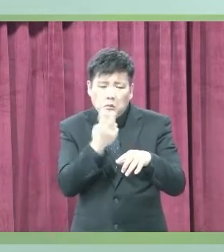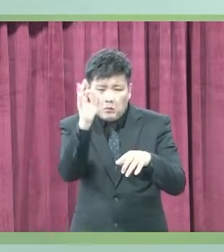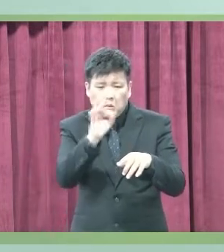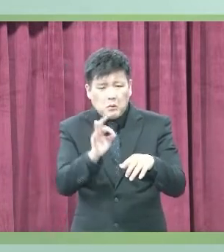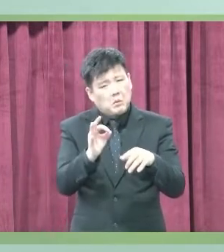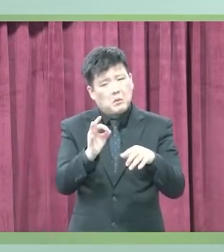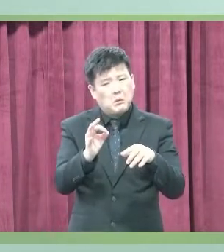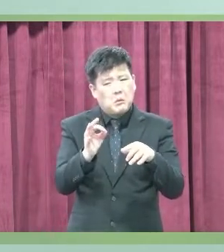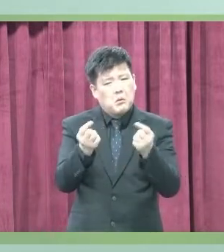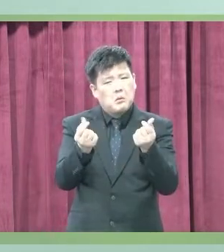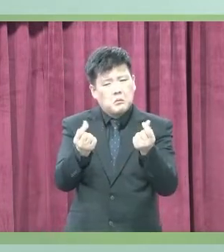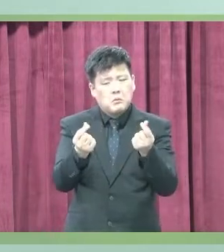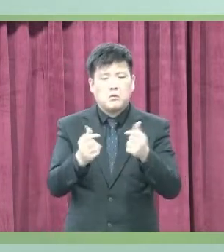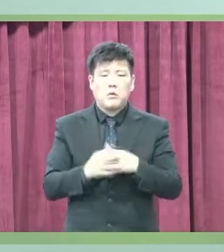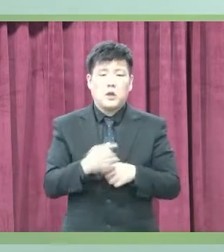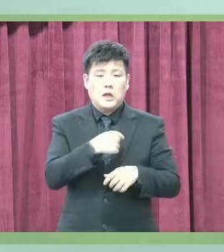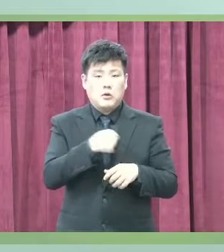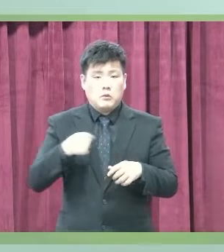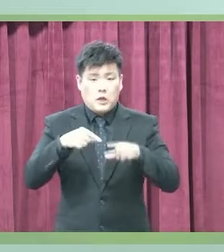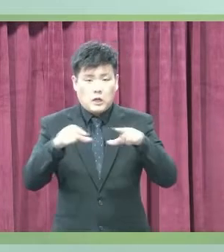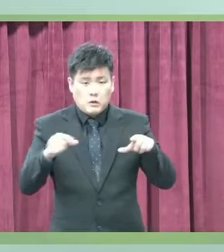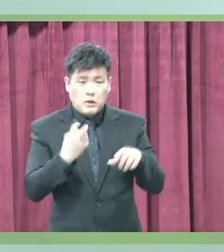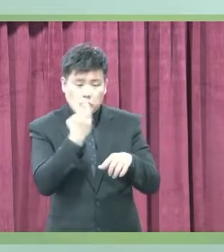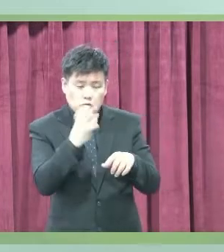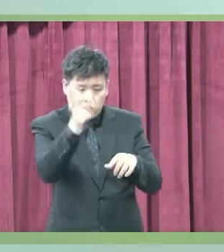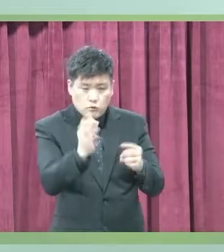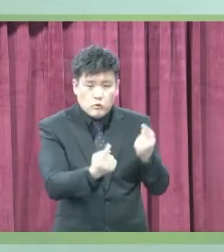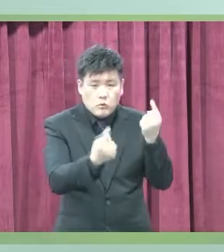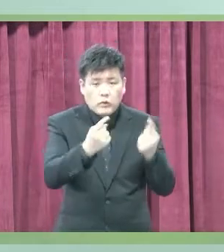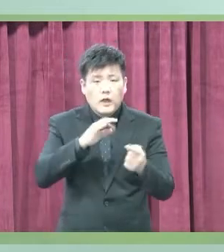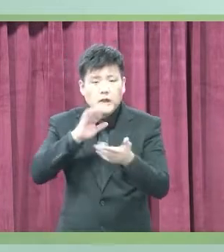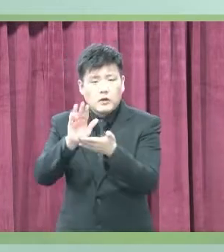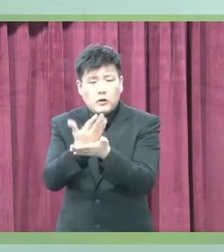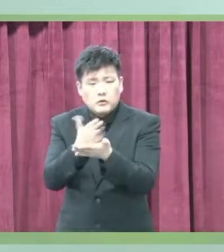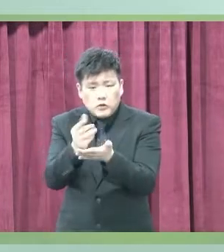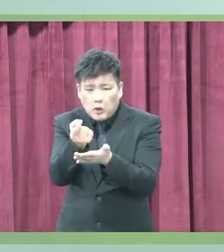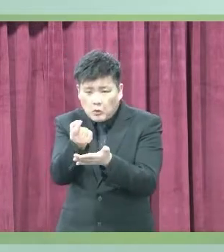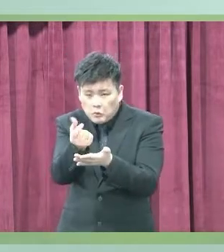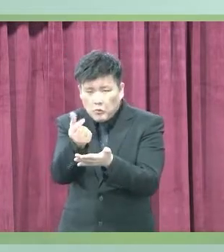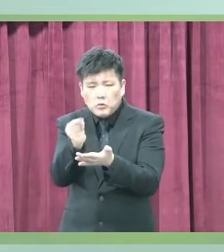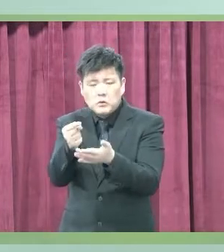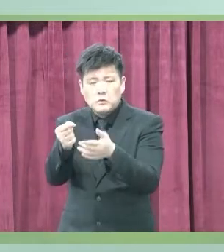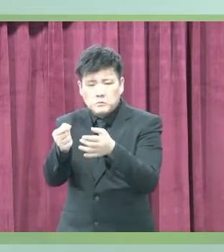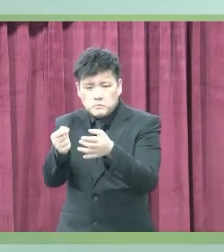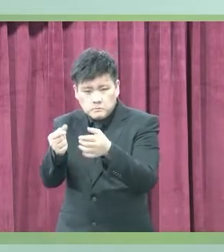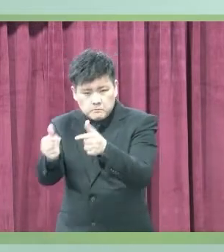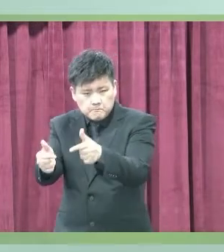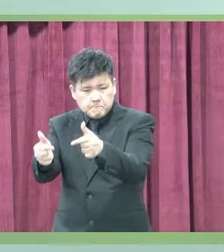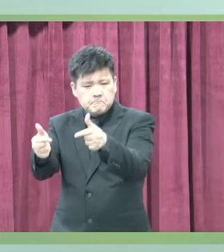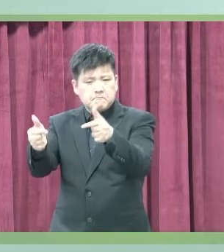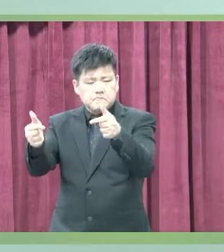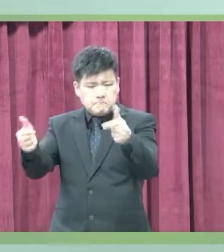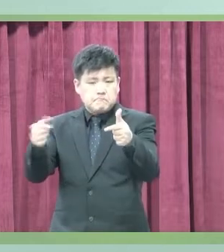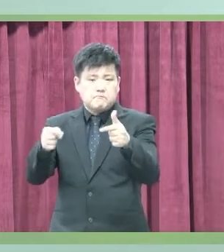유방암 검진 일반 수검률보다 연령 표준화를 했을 때 조금 더 상승한 모습을 보이고